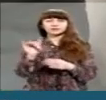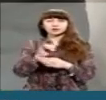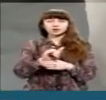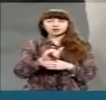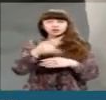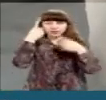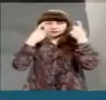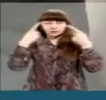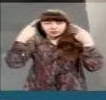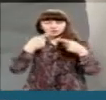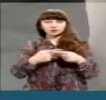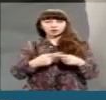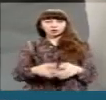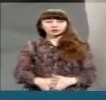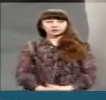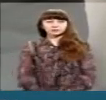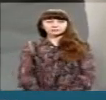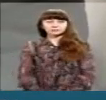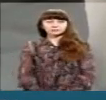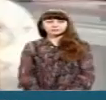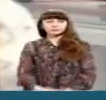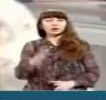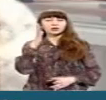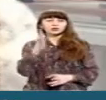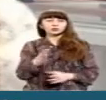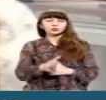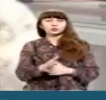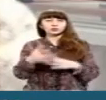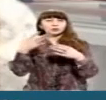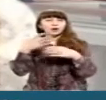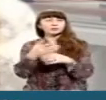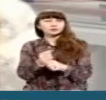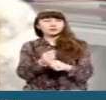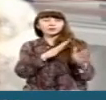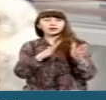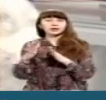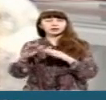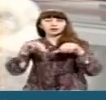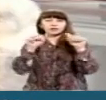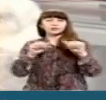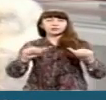қызмет сапасын жақсарту мақсатында халыққа қызмет көрсету орталықтары ақпараттық технологияларды енгізіп, құжат